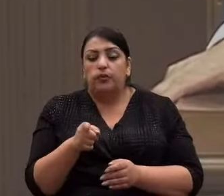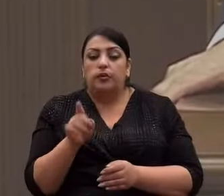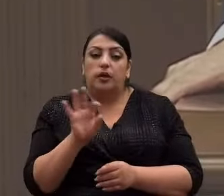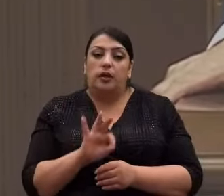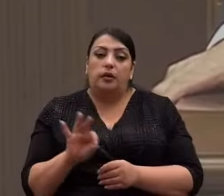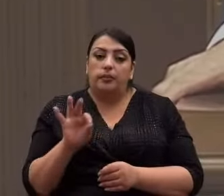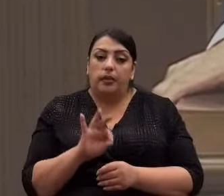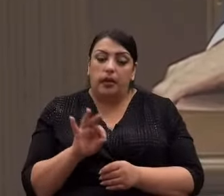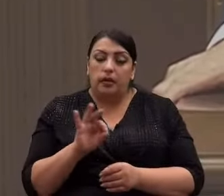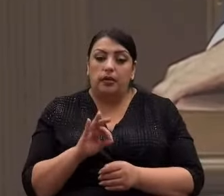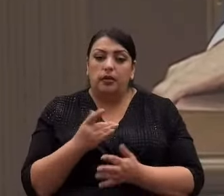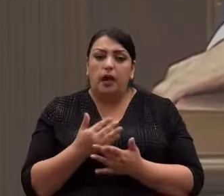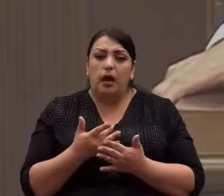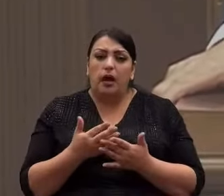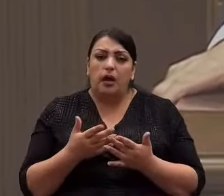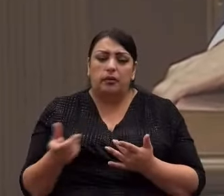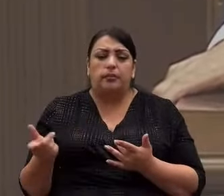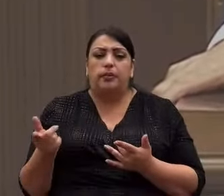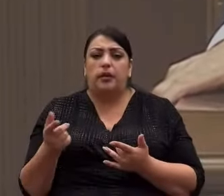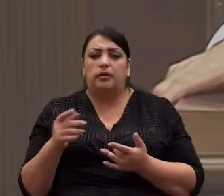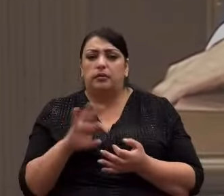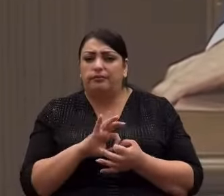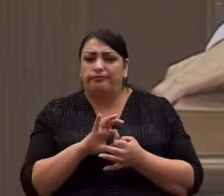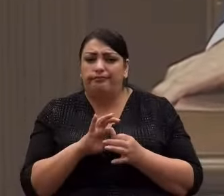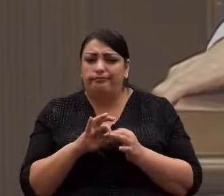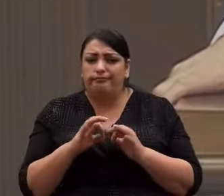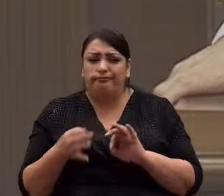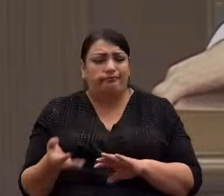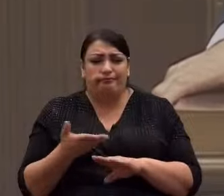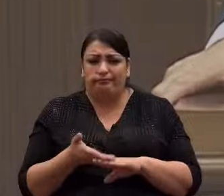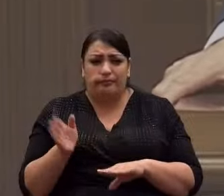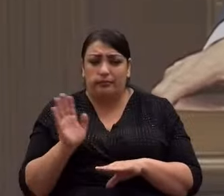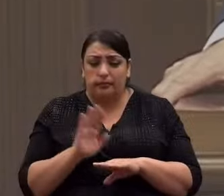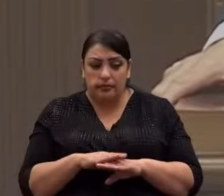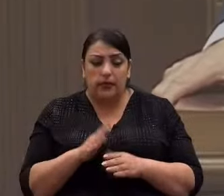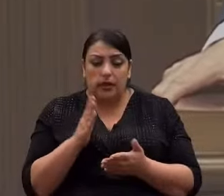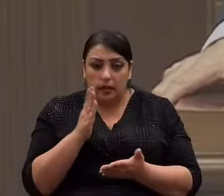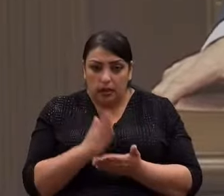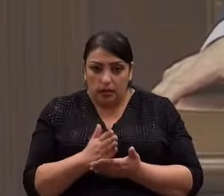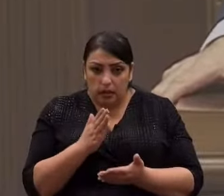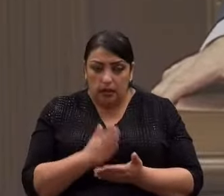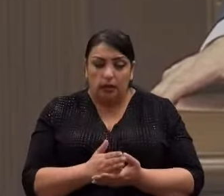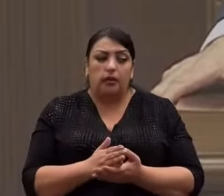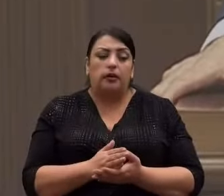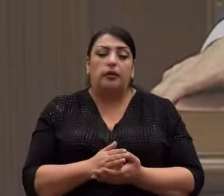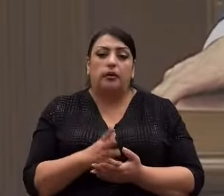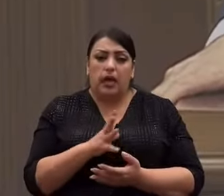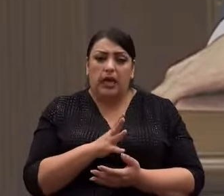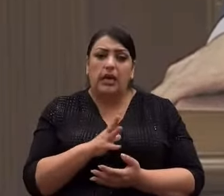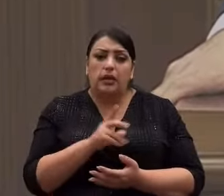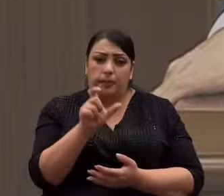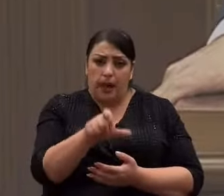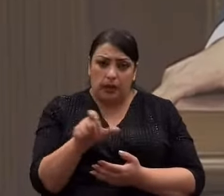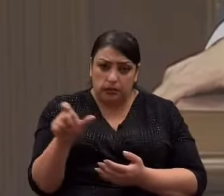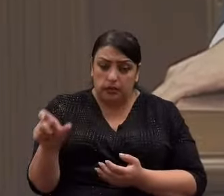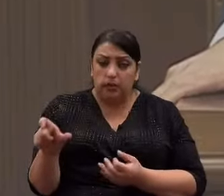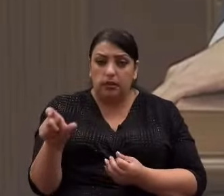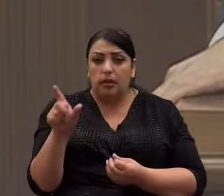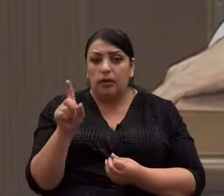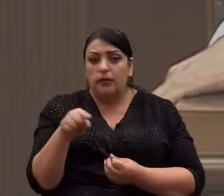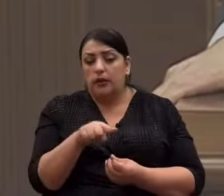իրականացված բազմակողմանի և բազմածավալ աշխատանքների արդյունքում, այդ թվում նաև եղել են անձինք, ովքեր որ